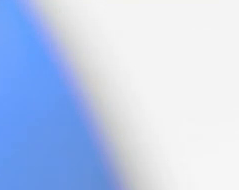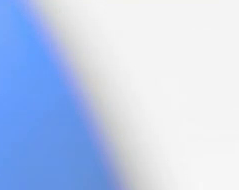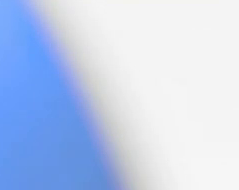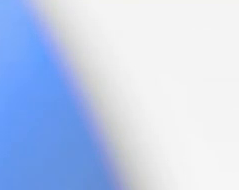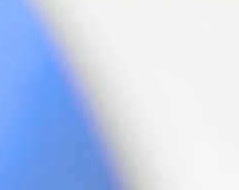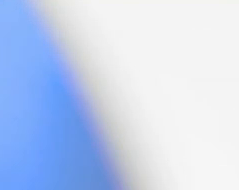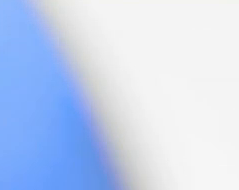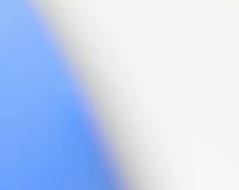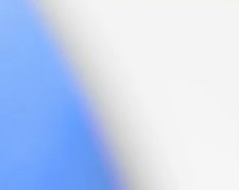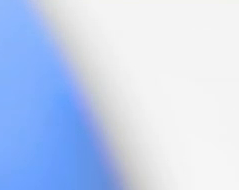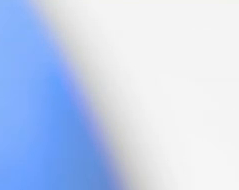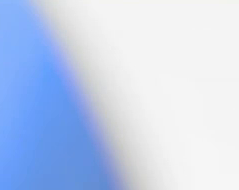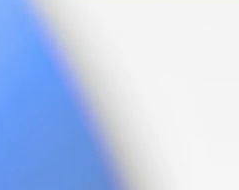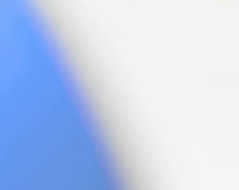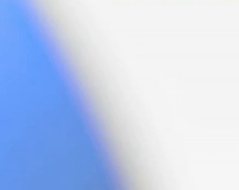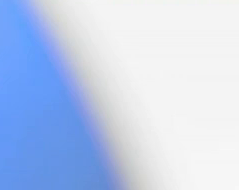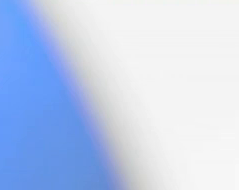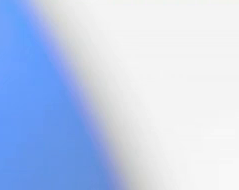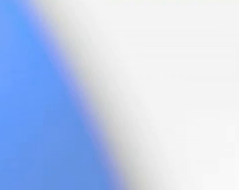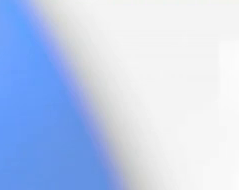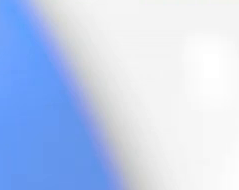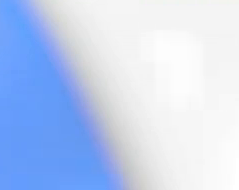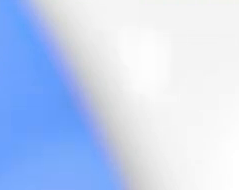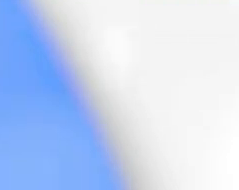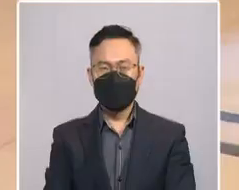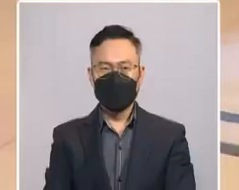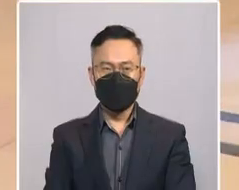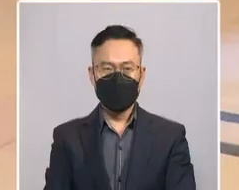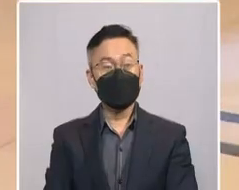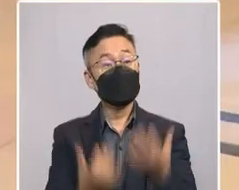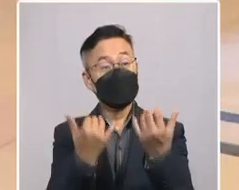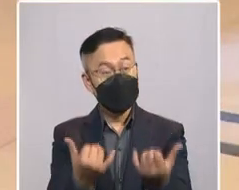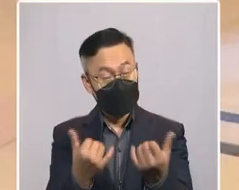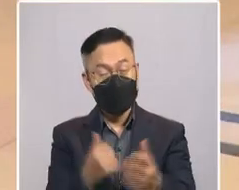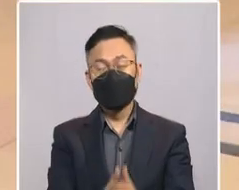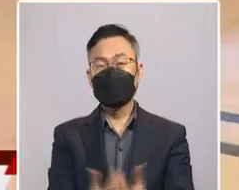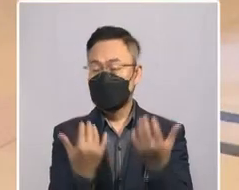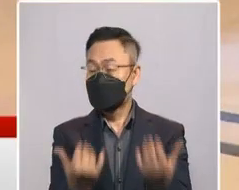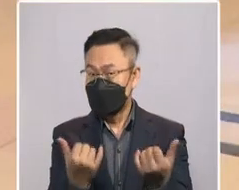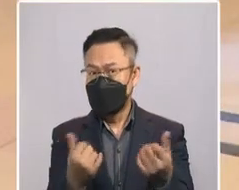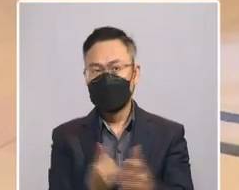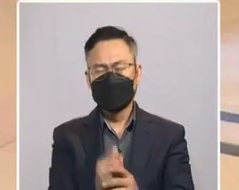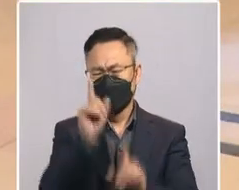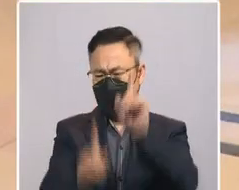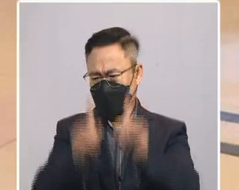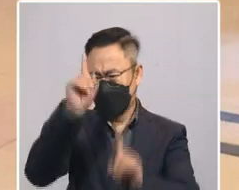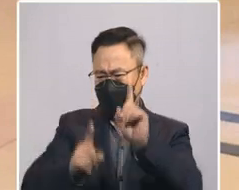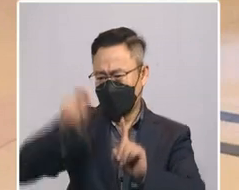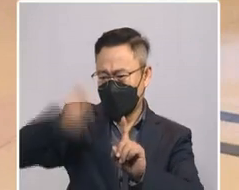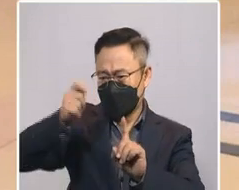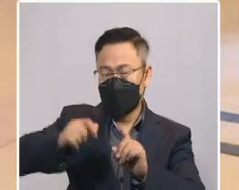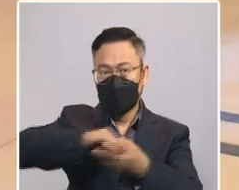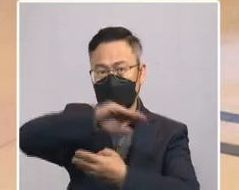ธวรินทร์มีรายงานสดเข้ามาครับ เชิญค่ะ ค่ะ คุณสุทธิวัฒน์คุณกุลธิดาคะจนถึงขณะนี้ค่ะก็ยังไม่มีการประกาศผ